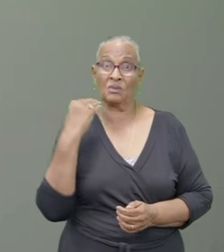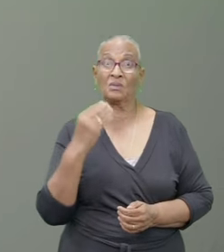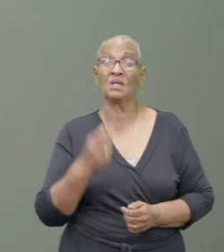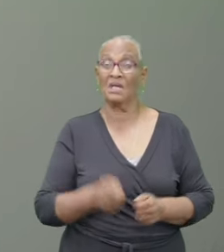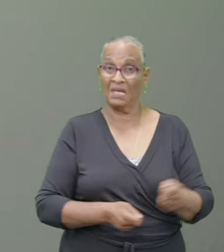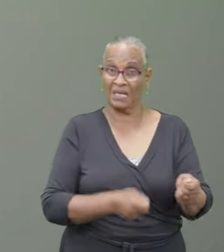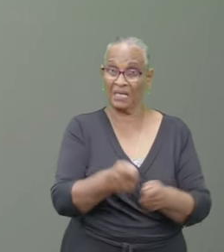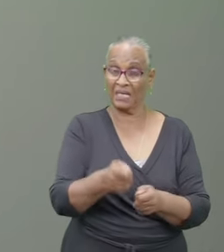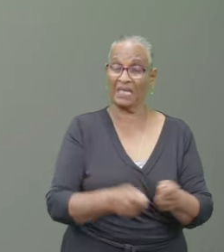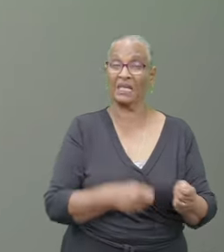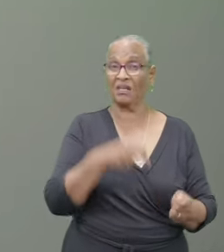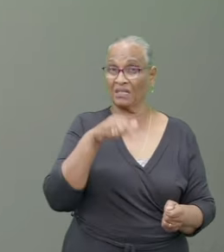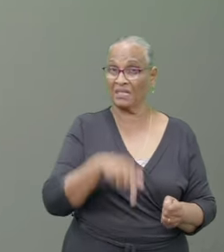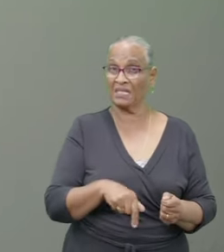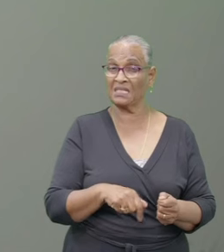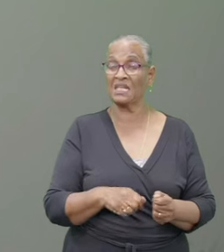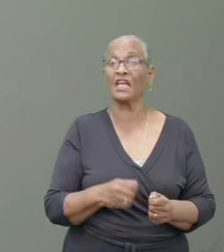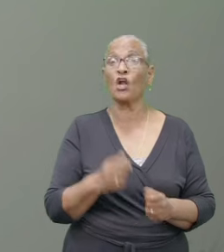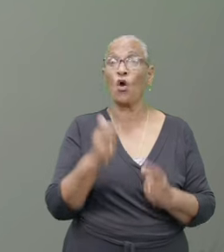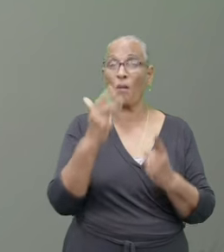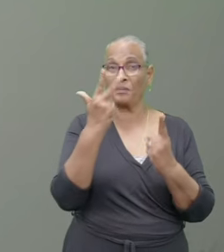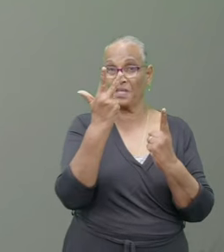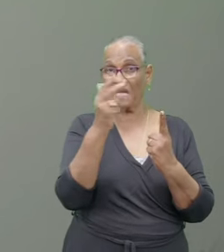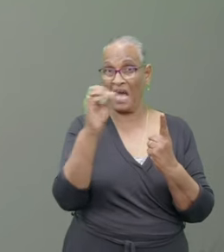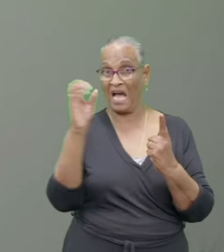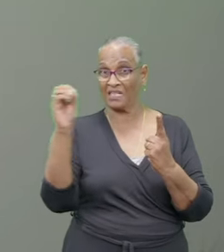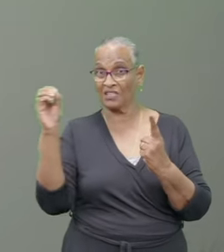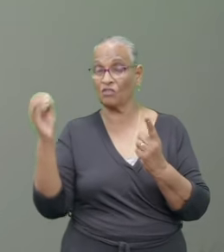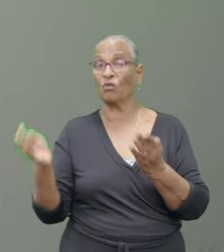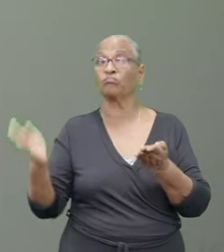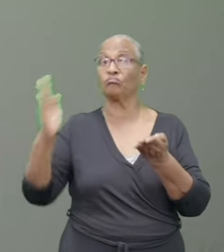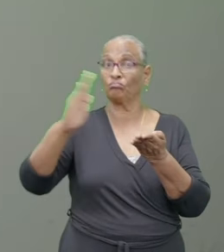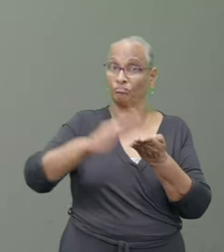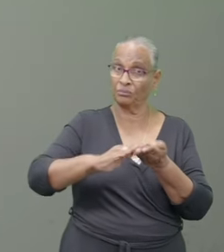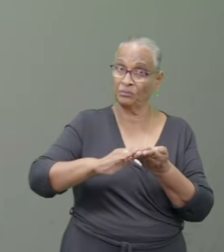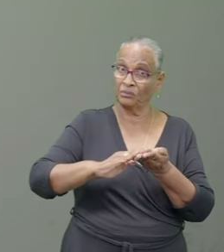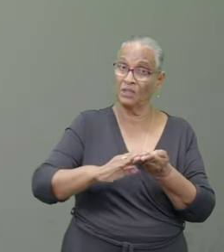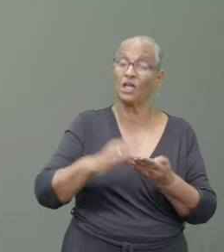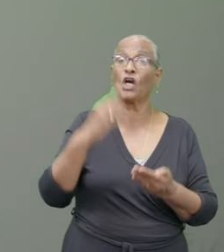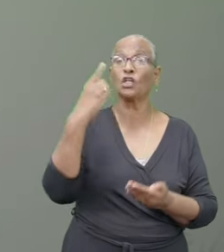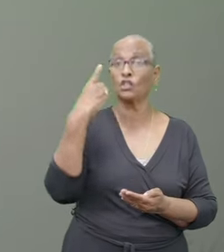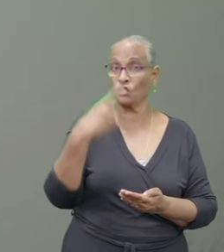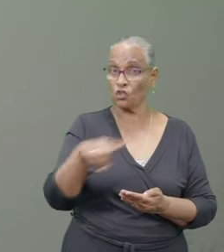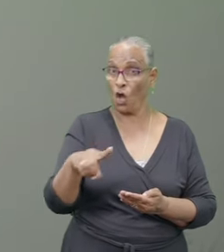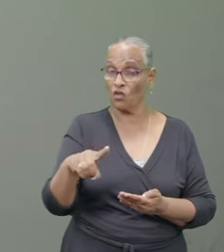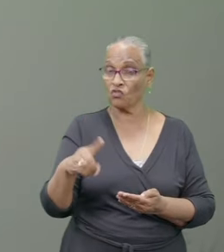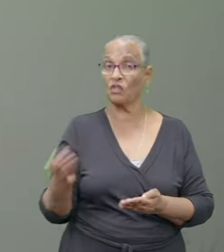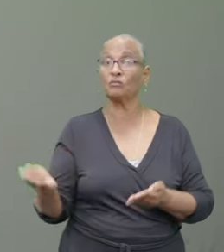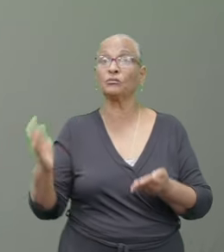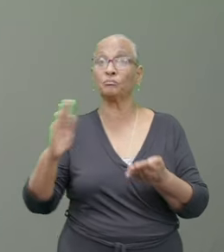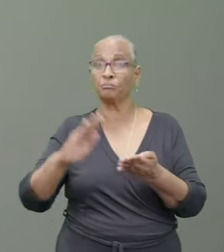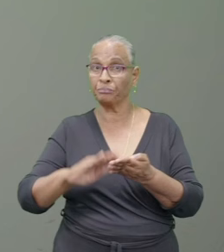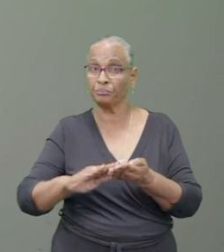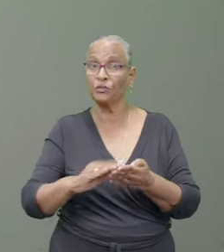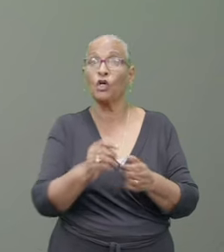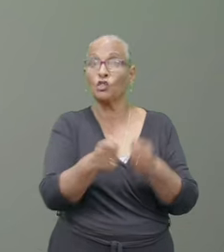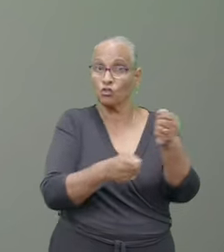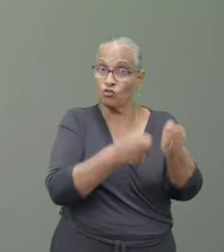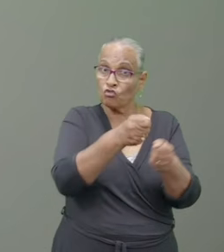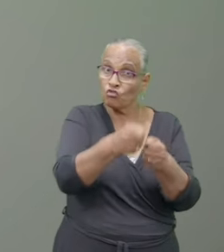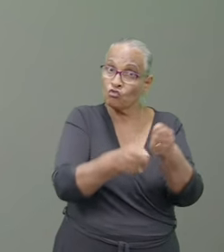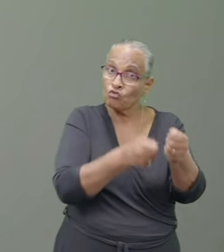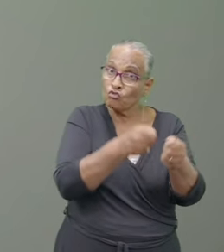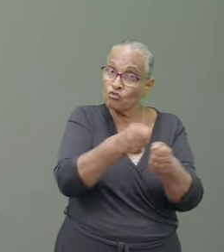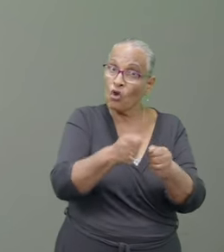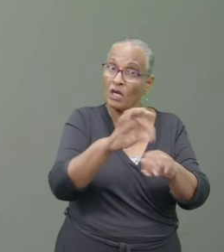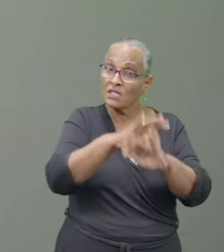dit jaar besloten heeft om de koopkrachtversterking met 1000 SRI aan te passen, is de zorgsector daarbij niet achtergebleven. We hebben